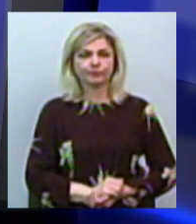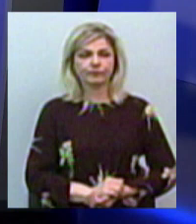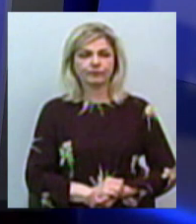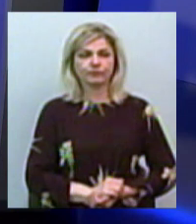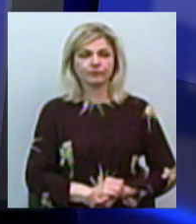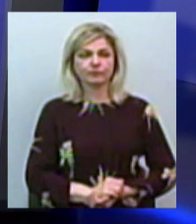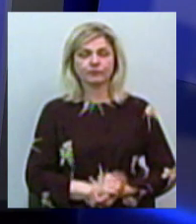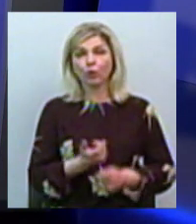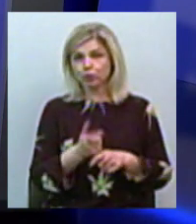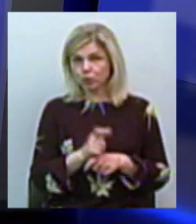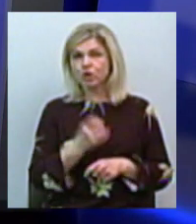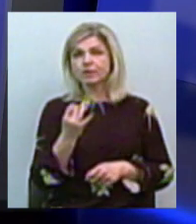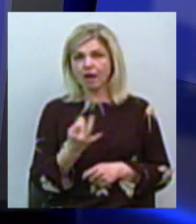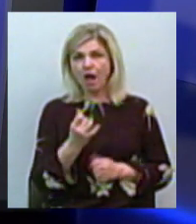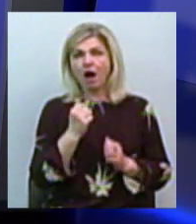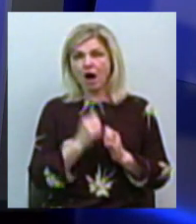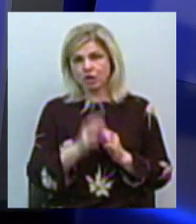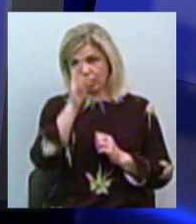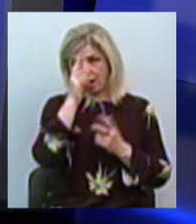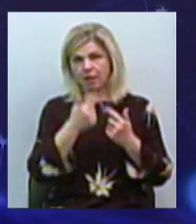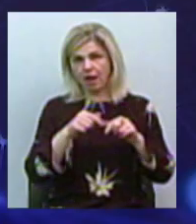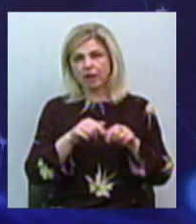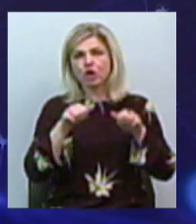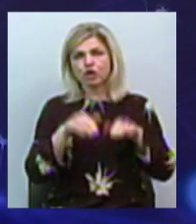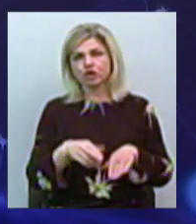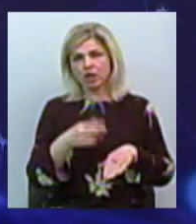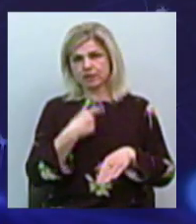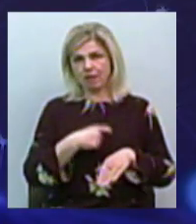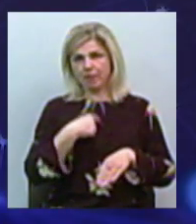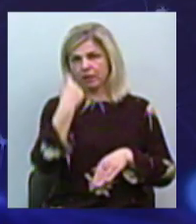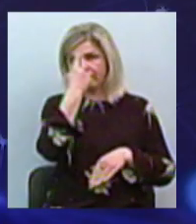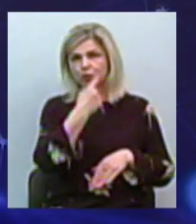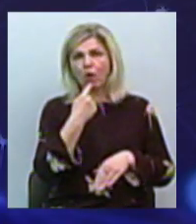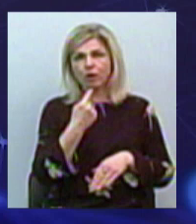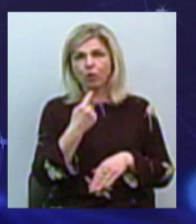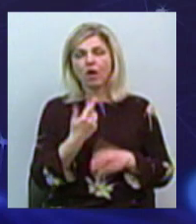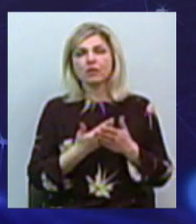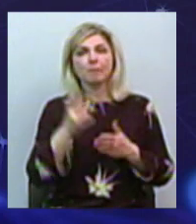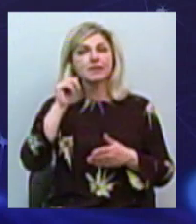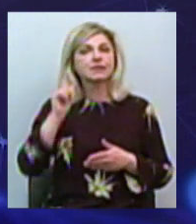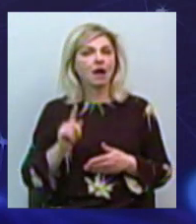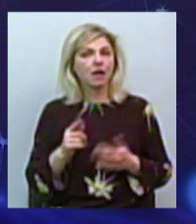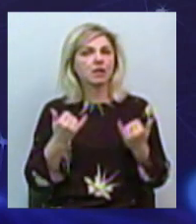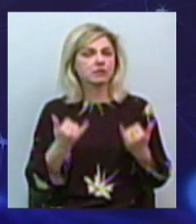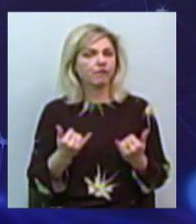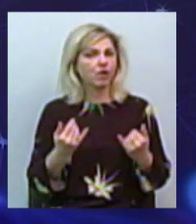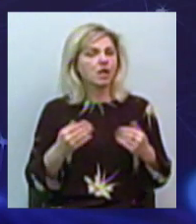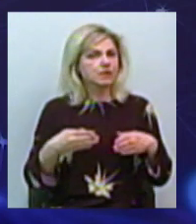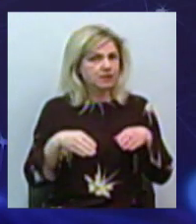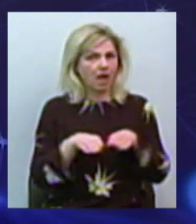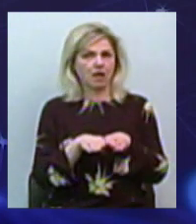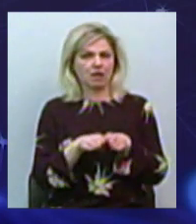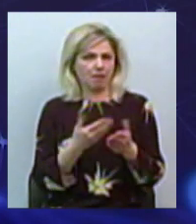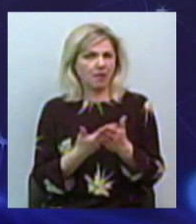цікаво, тому що кожна країна вирішує для себе індивідуально. Наприклад, Ізраїль на сьогоднішній день майже закрив кордони.